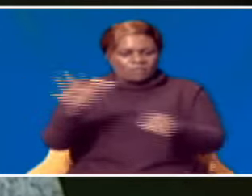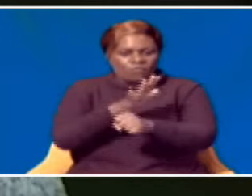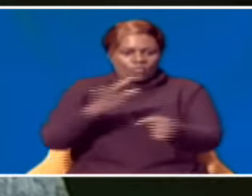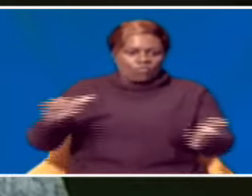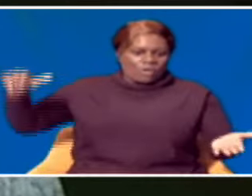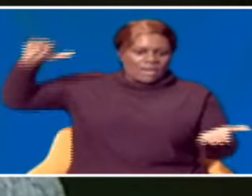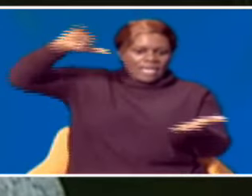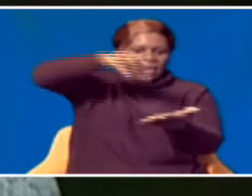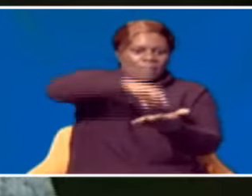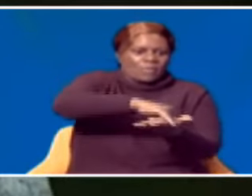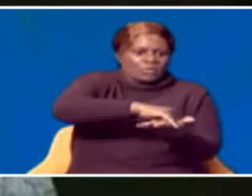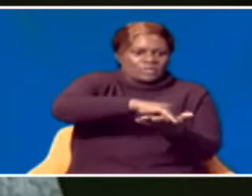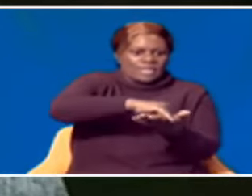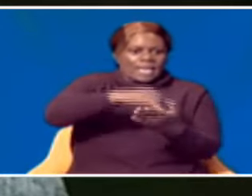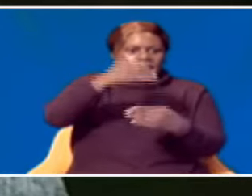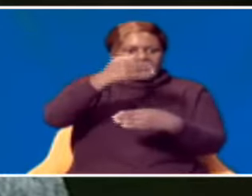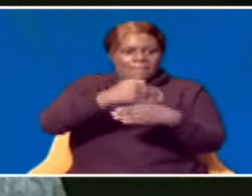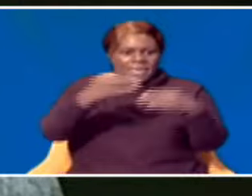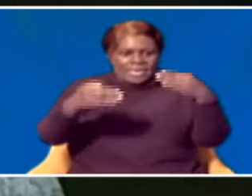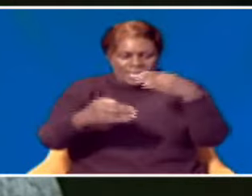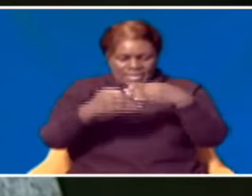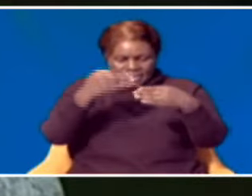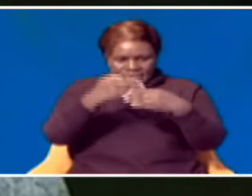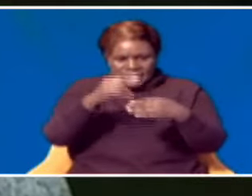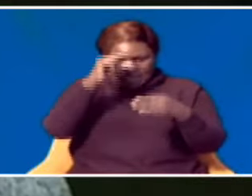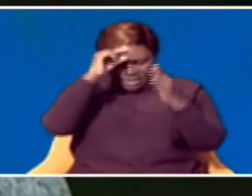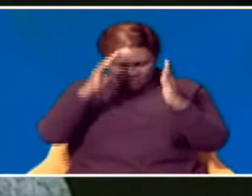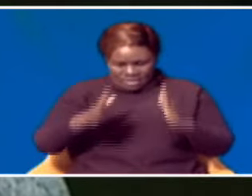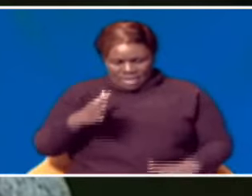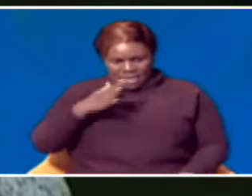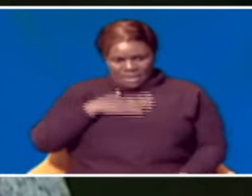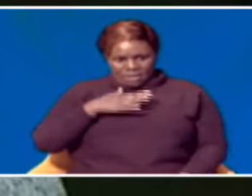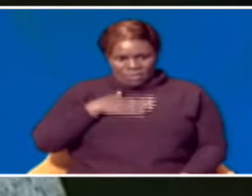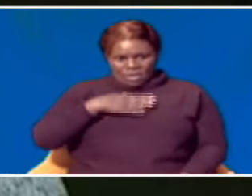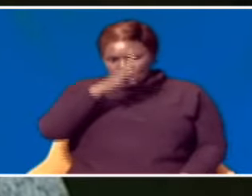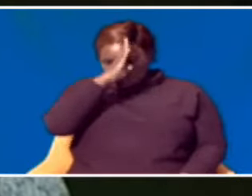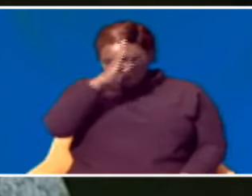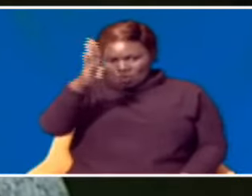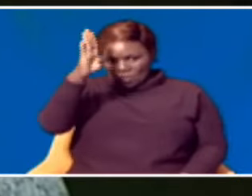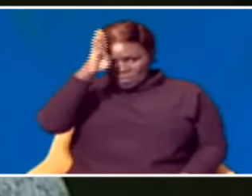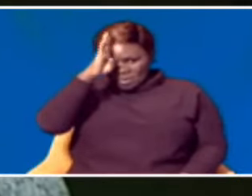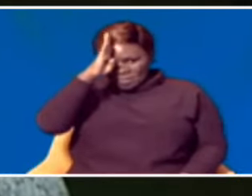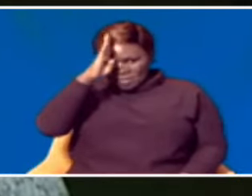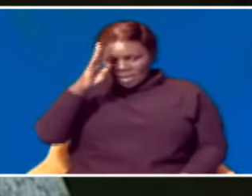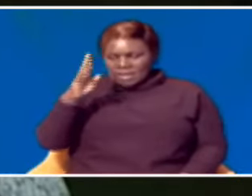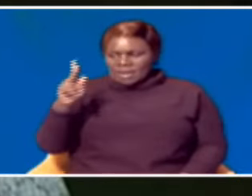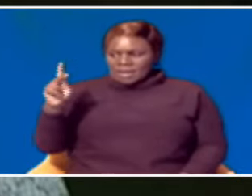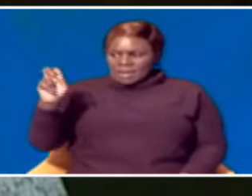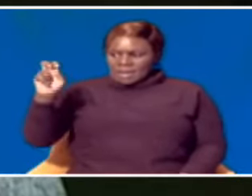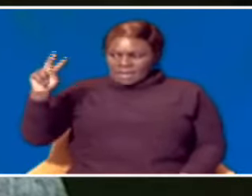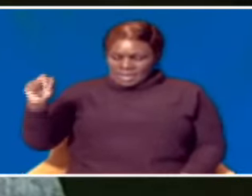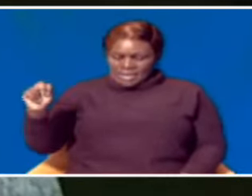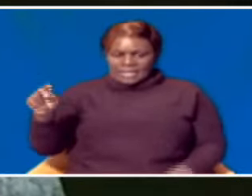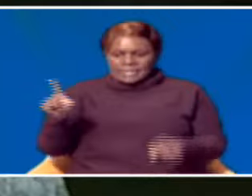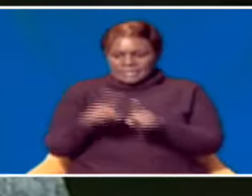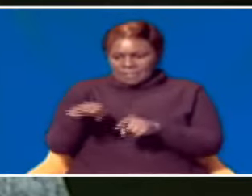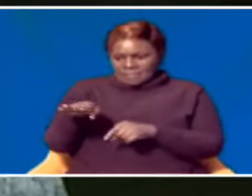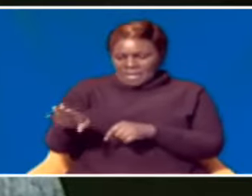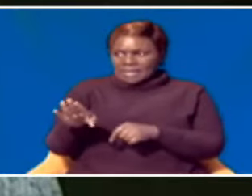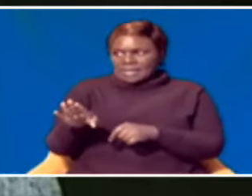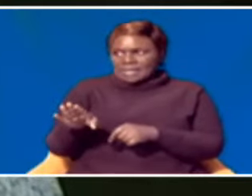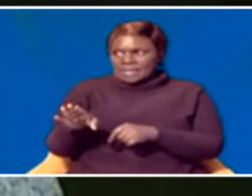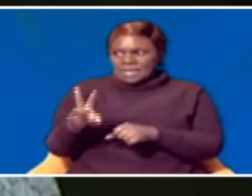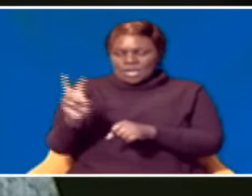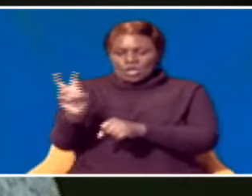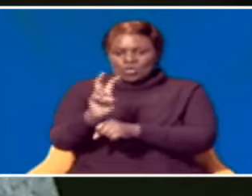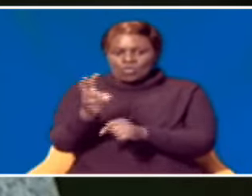airport. Anaenda kutujengea. Governor wetu wa jimbo la Bungoma, Mheshimiwa Ken Makelo Lusaka, yeye ameambiwa